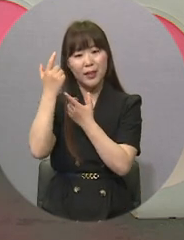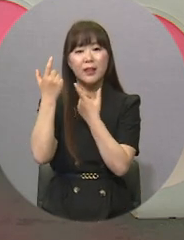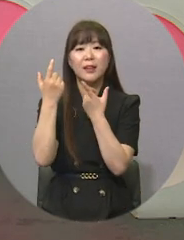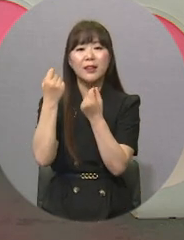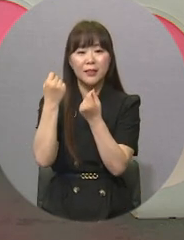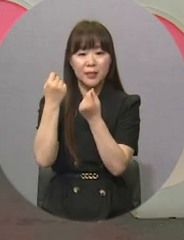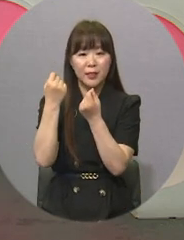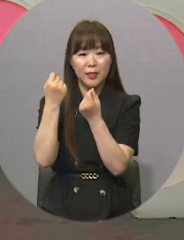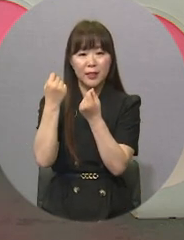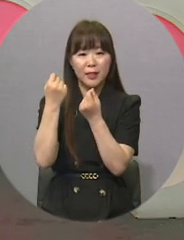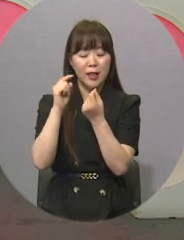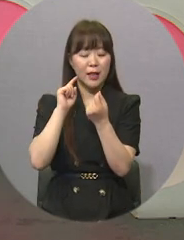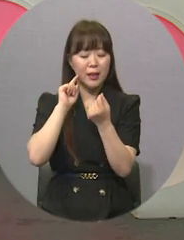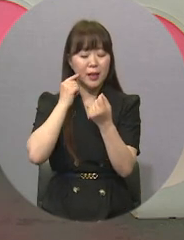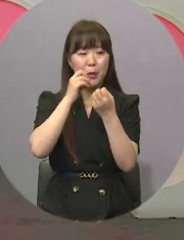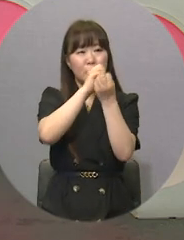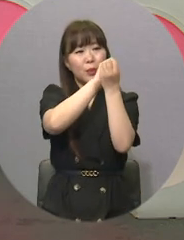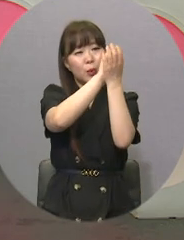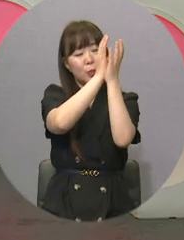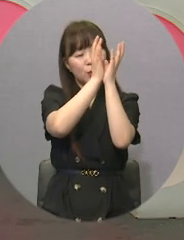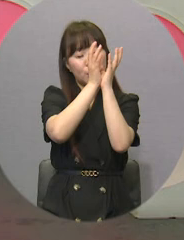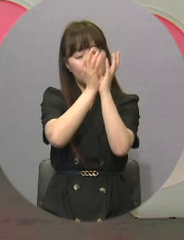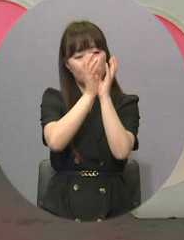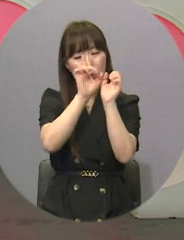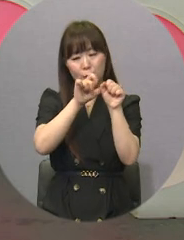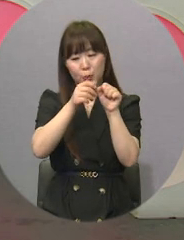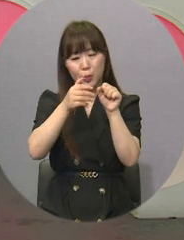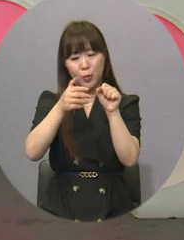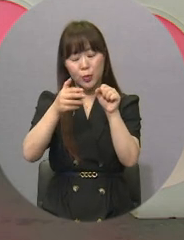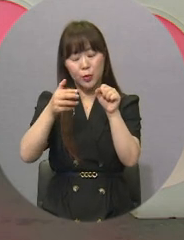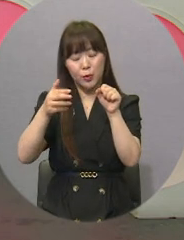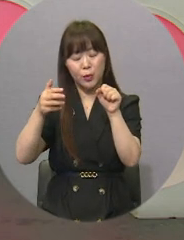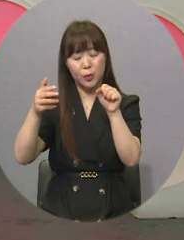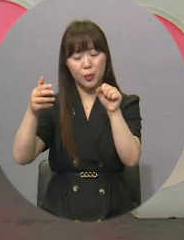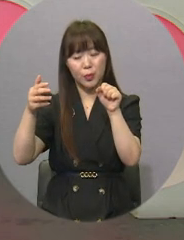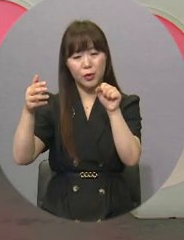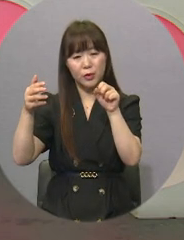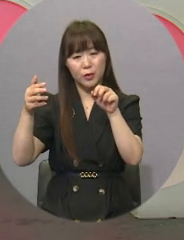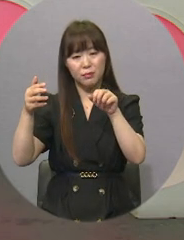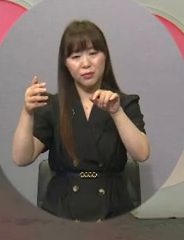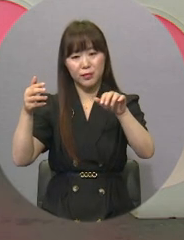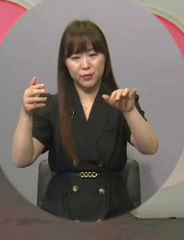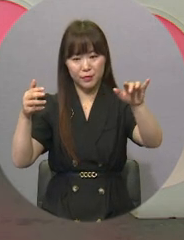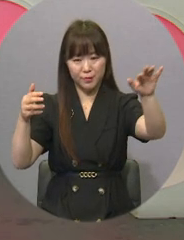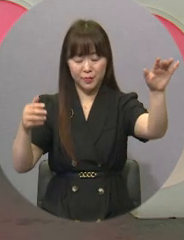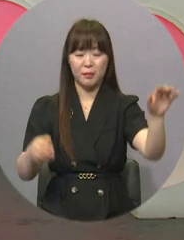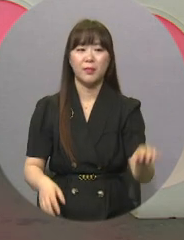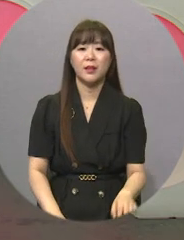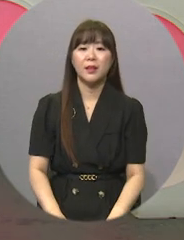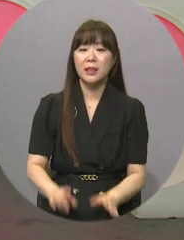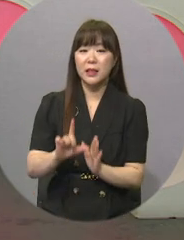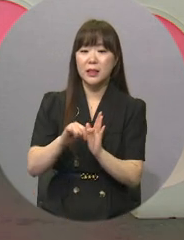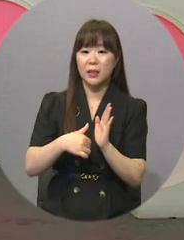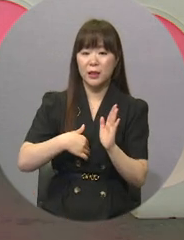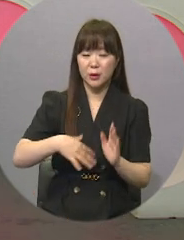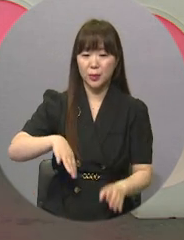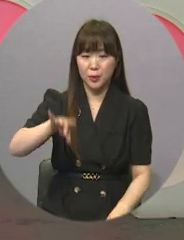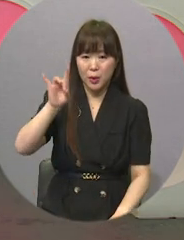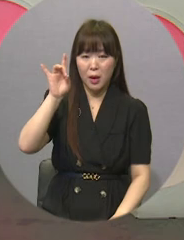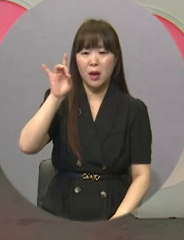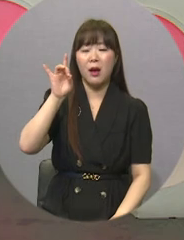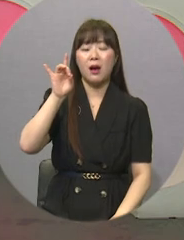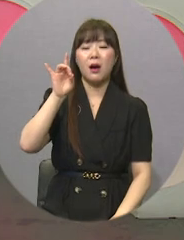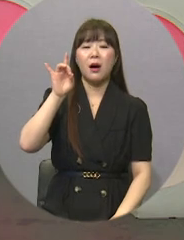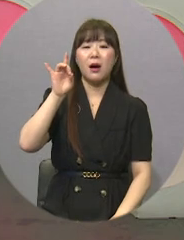그 입 예쁜 꽃이 시간이 흘러 날아가 버렸습니다. 저는 그때 처음으로